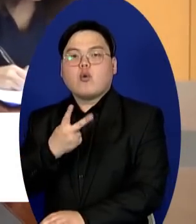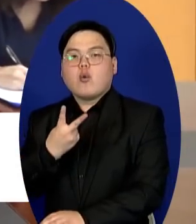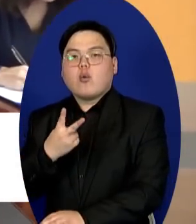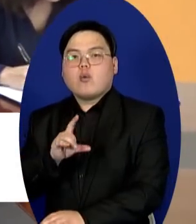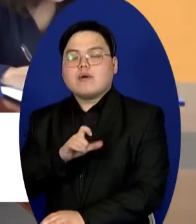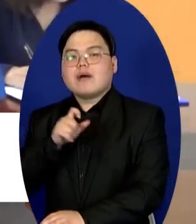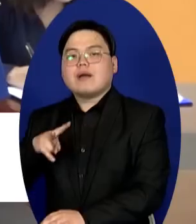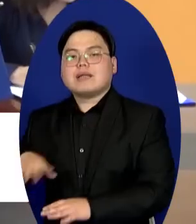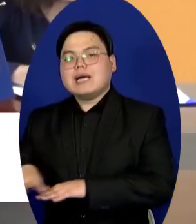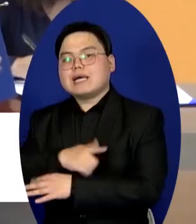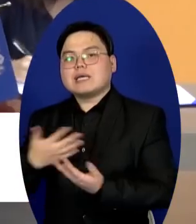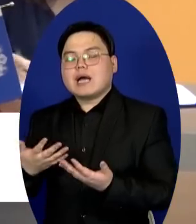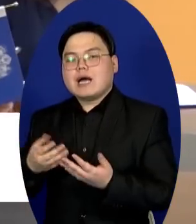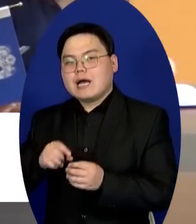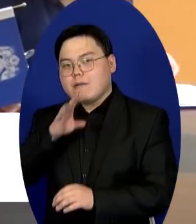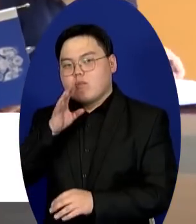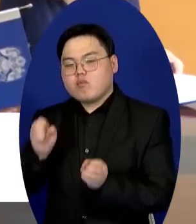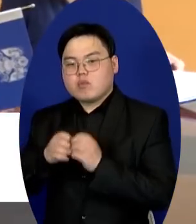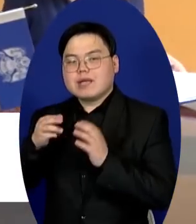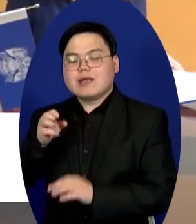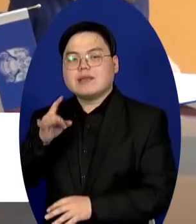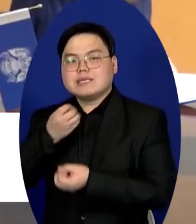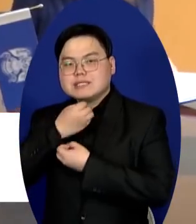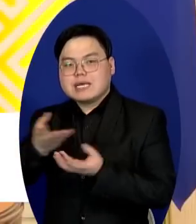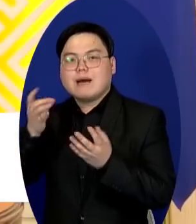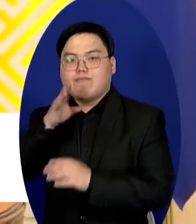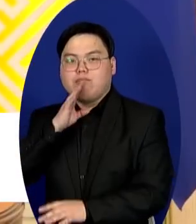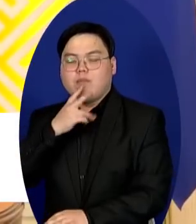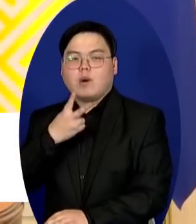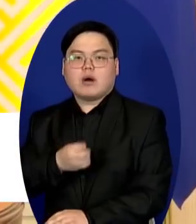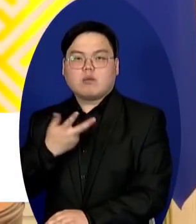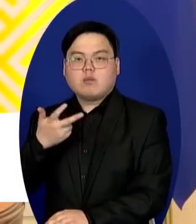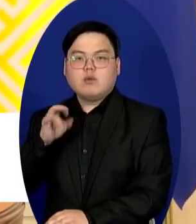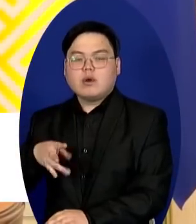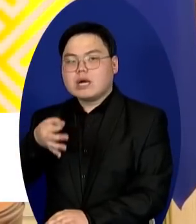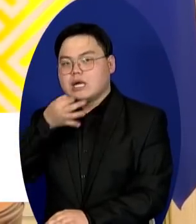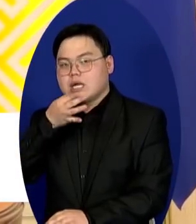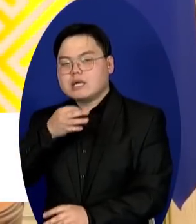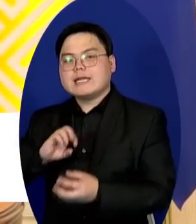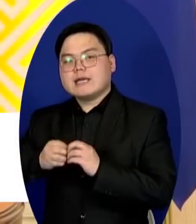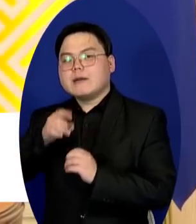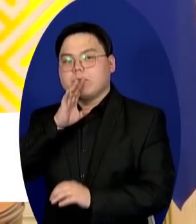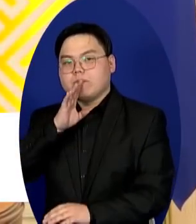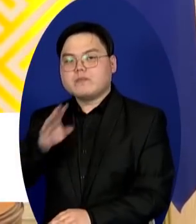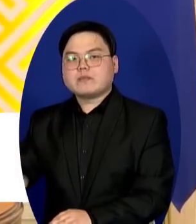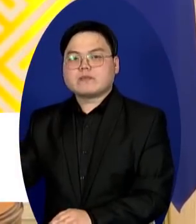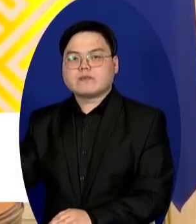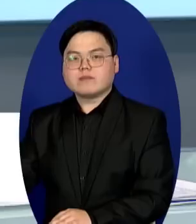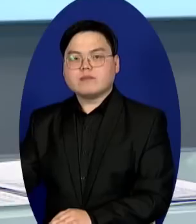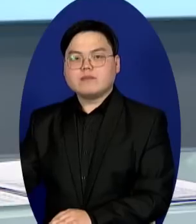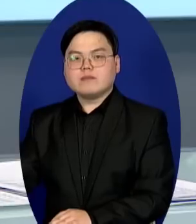тодорхойлж, тэзүүг нь боловсруулан тендер сонгон шалгаруултыг зарлах бөгөөд 2023 онд багтаан тогтцуулах юм байна.